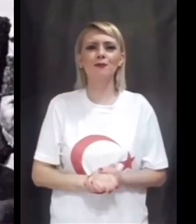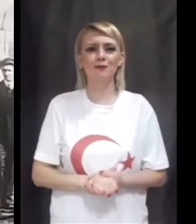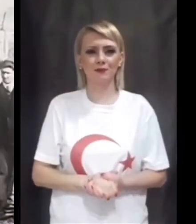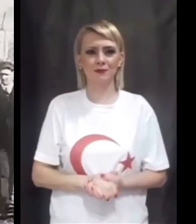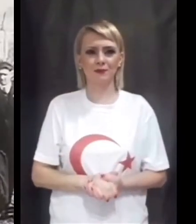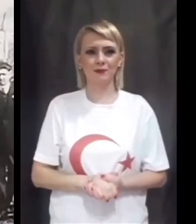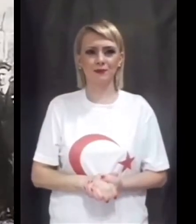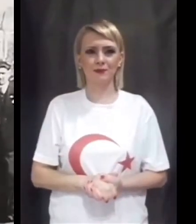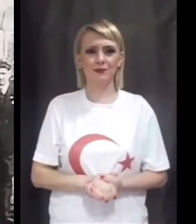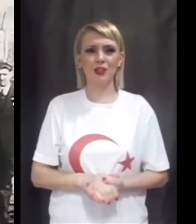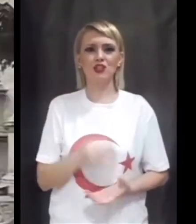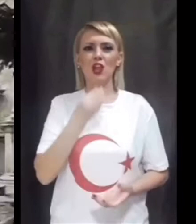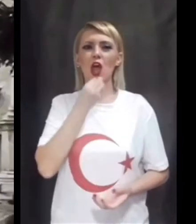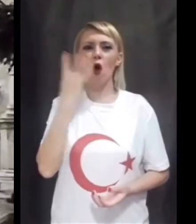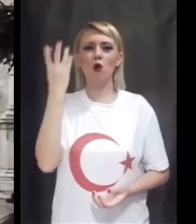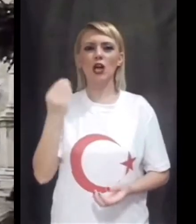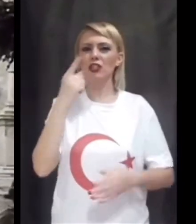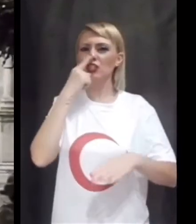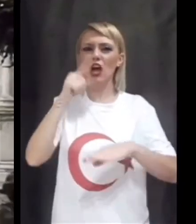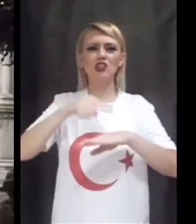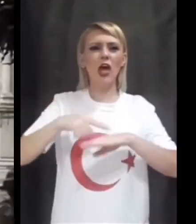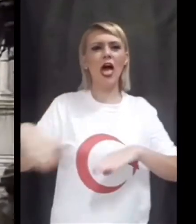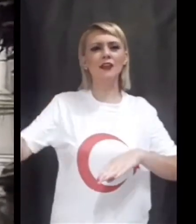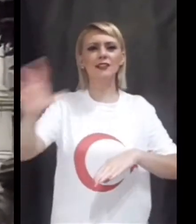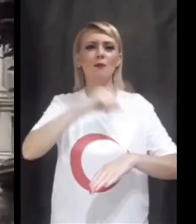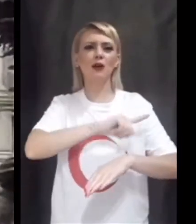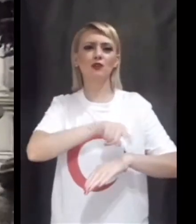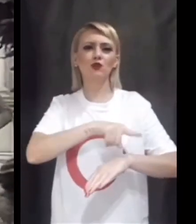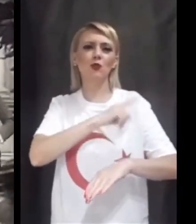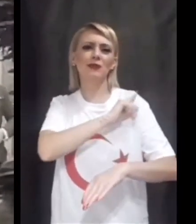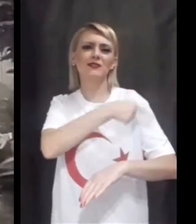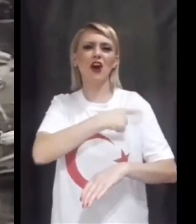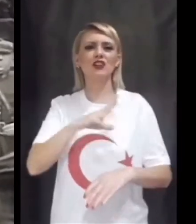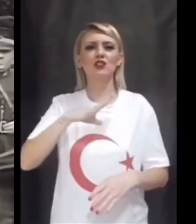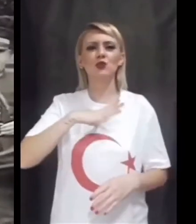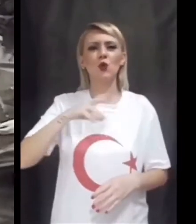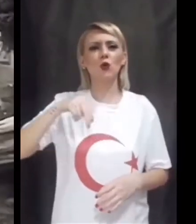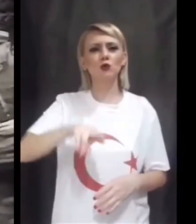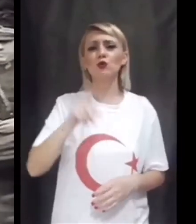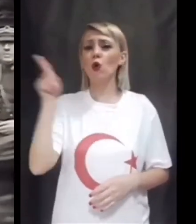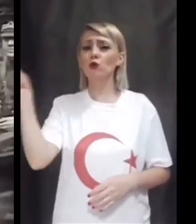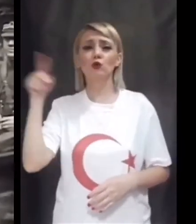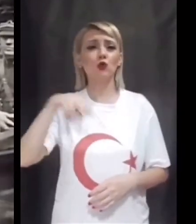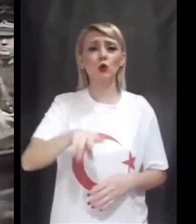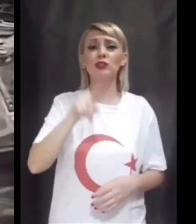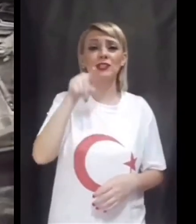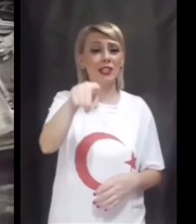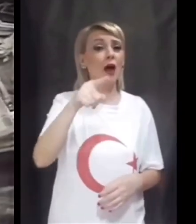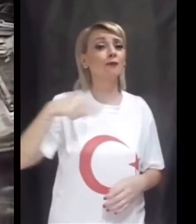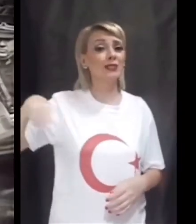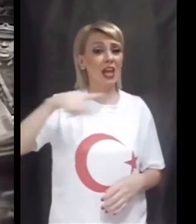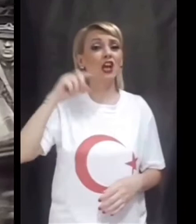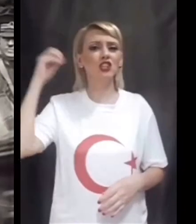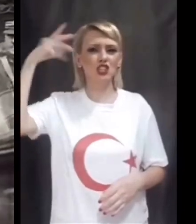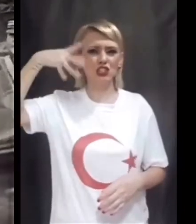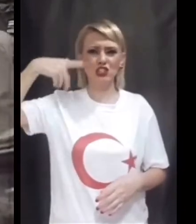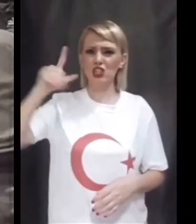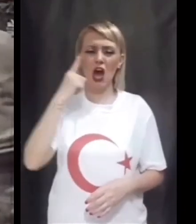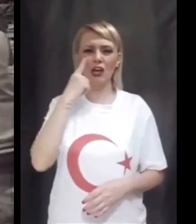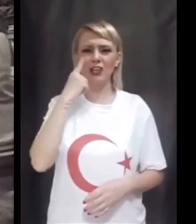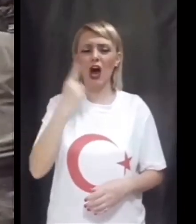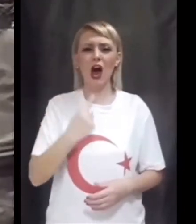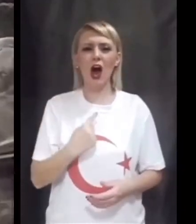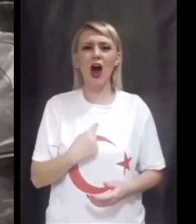atam. Gençliğe olan inancı her zaman güçlü, biz varız. Sürüyoruz onun yolunda, sen bize